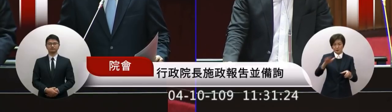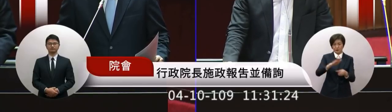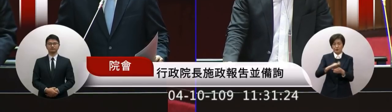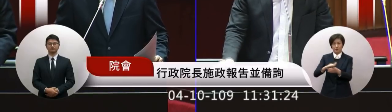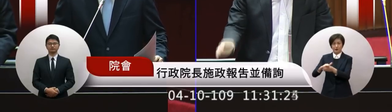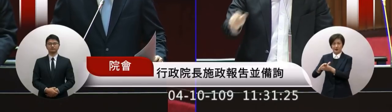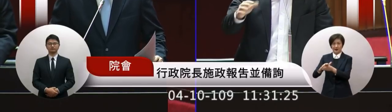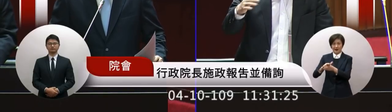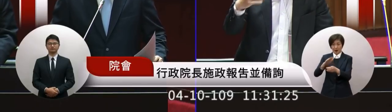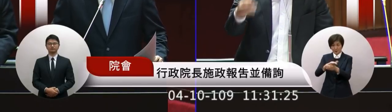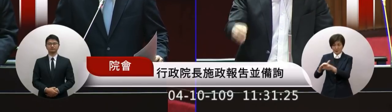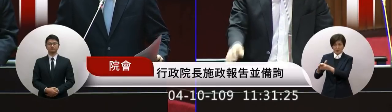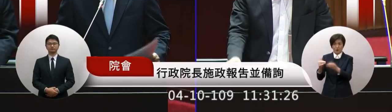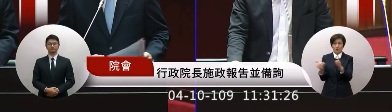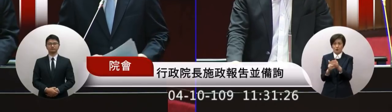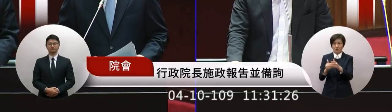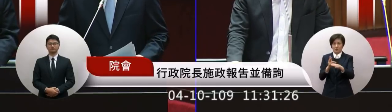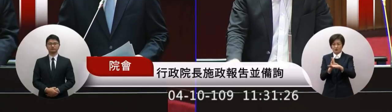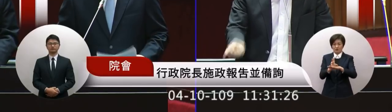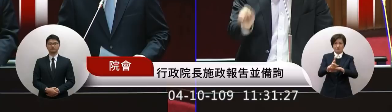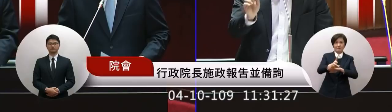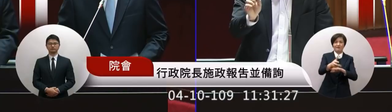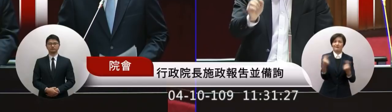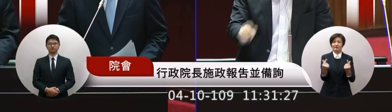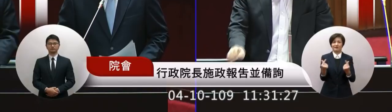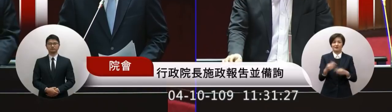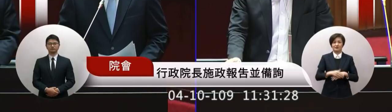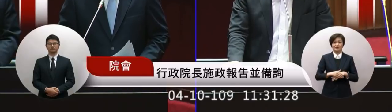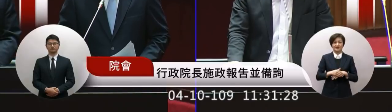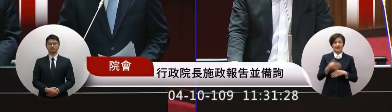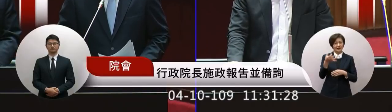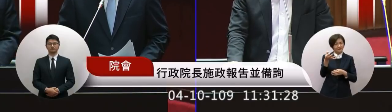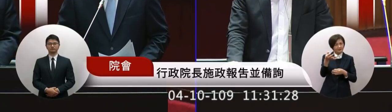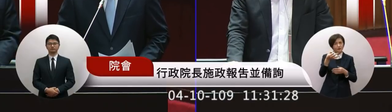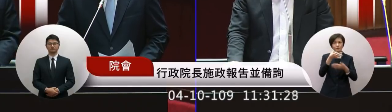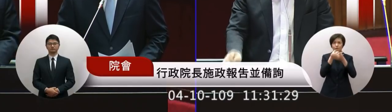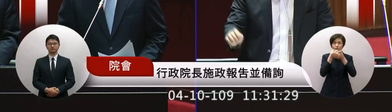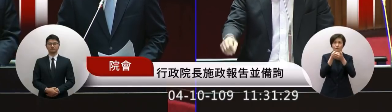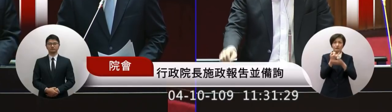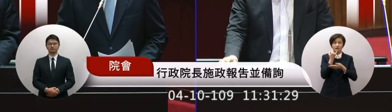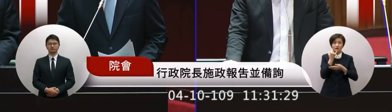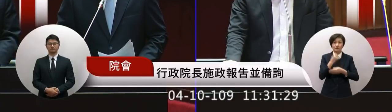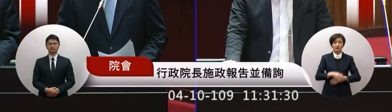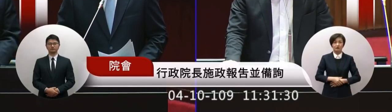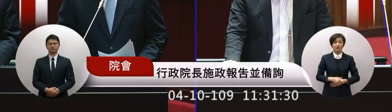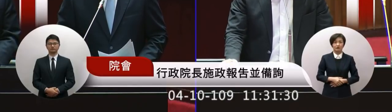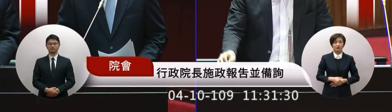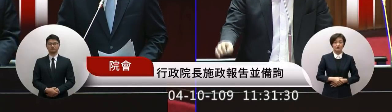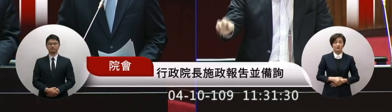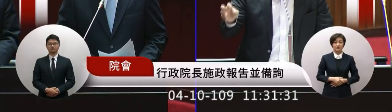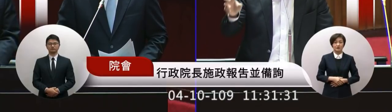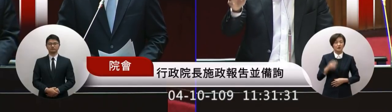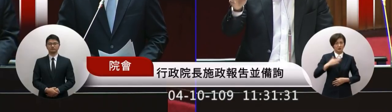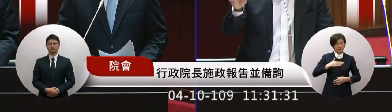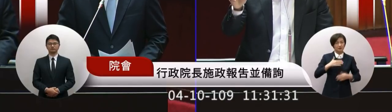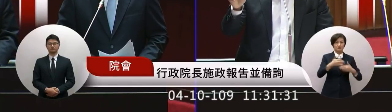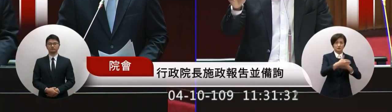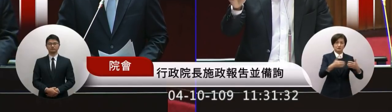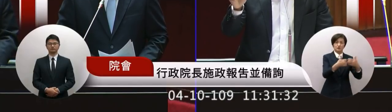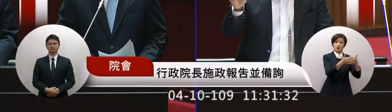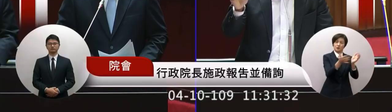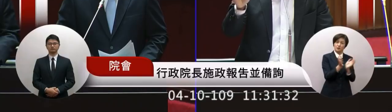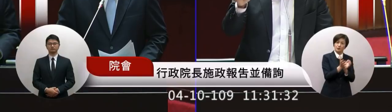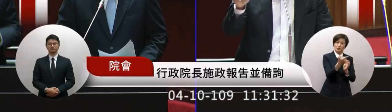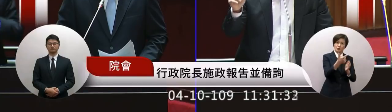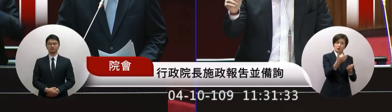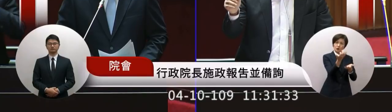做铁路，伊其实就是类似高架化的方式，但是伊的费用少足济。那我嘛知影即马吼，交通部有一个即个